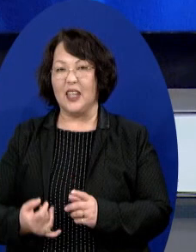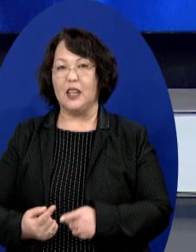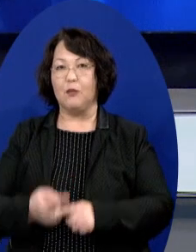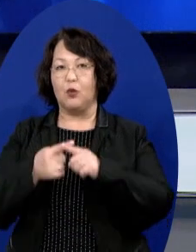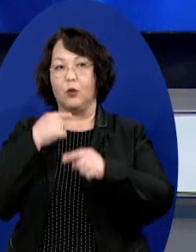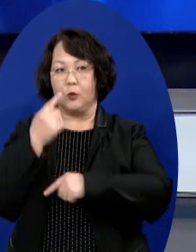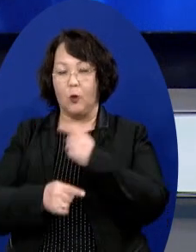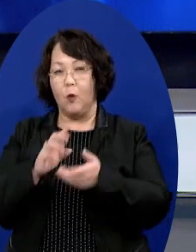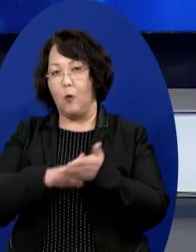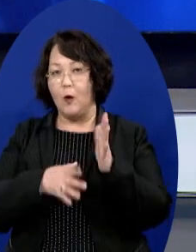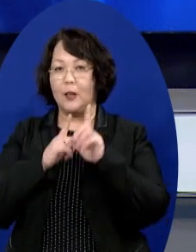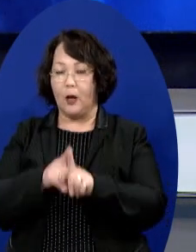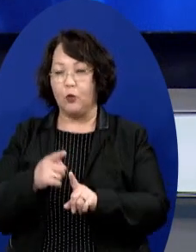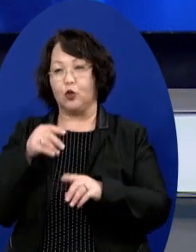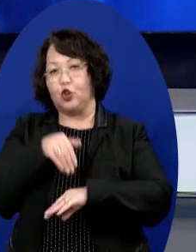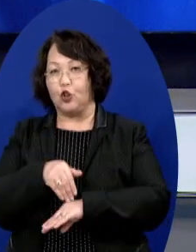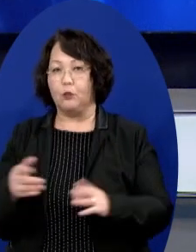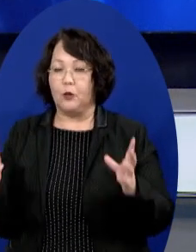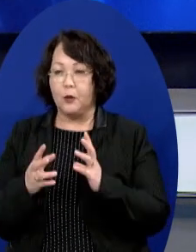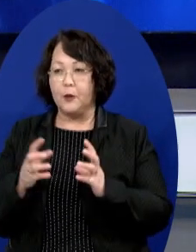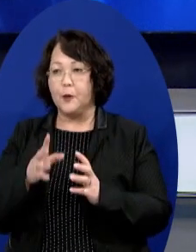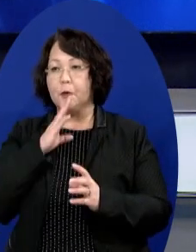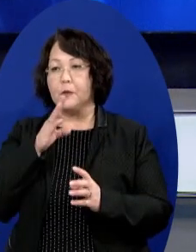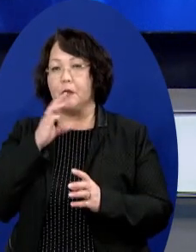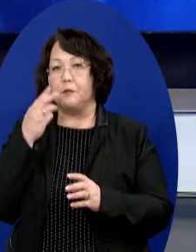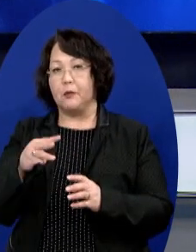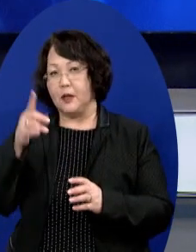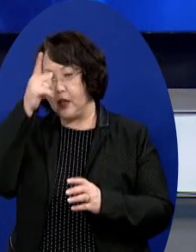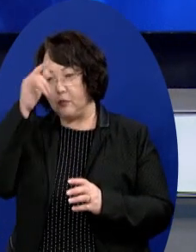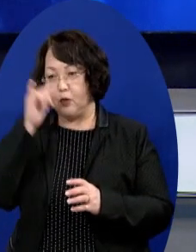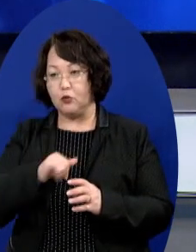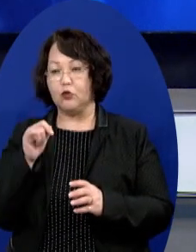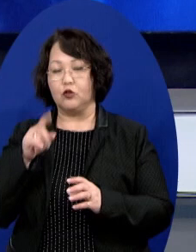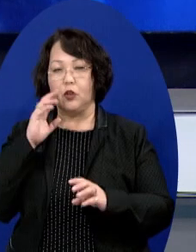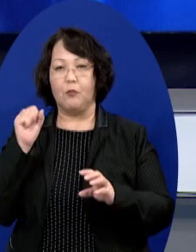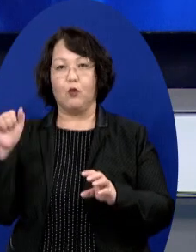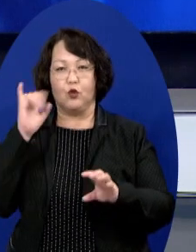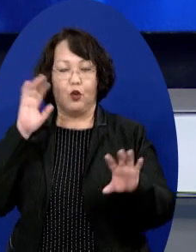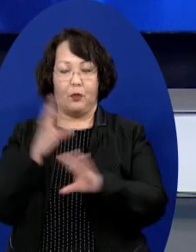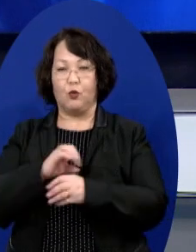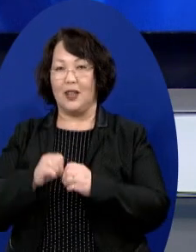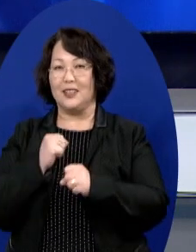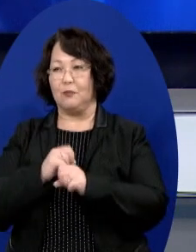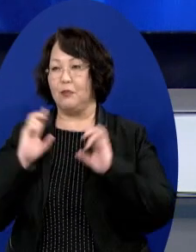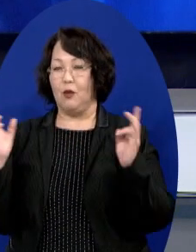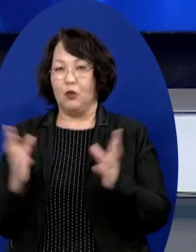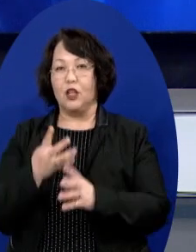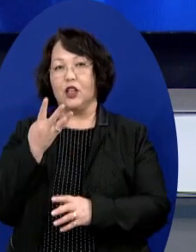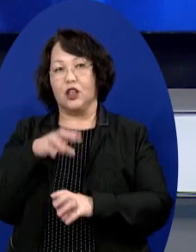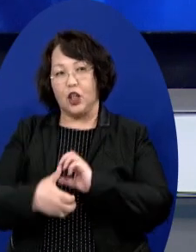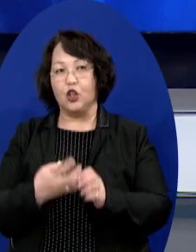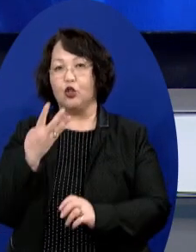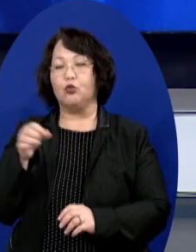юм төлөвлөгөөтэй байна. За сая мигмар гарагт Германы Рамштайнд Америкийн нэгдсэн улсын зохион байгуулсан баг хуралд дэлхийн 40 гаруй улс орн өргөдөн